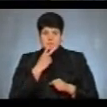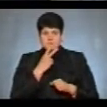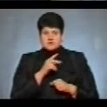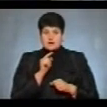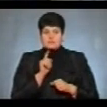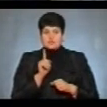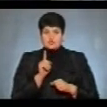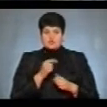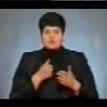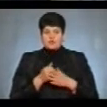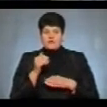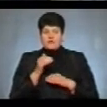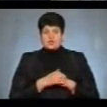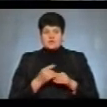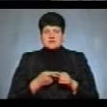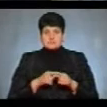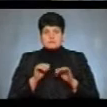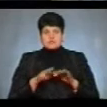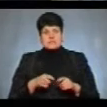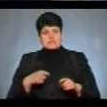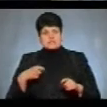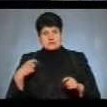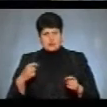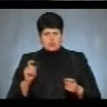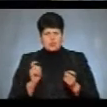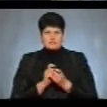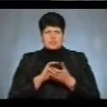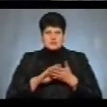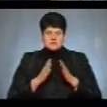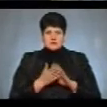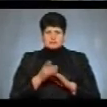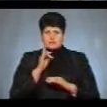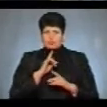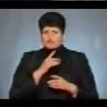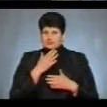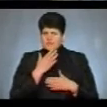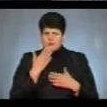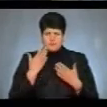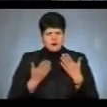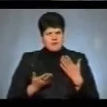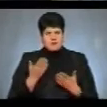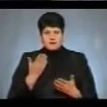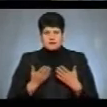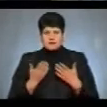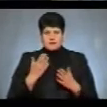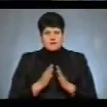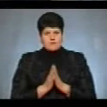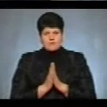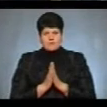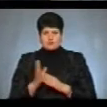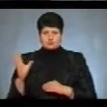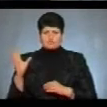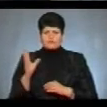що до вечора цей весь процес затягнеться. Конфліктні ситуації поки що немає, але попрошу